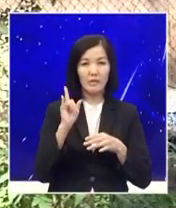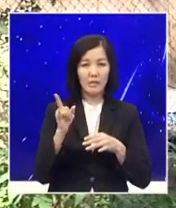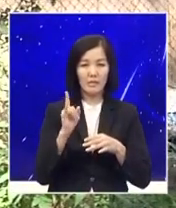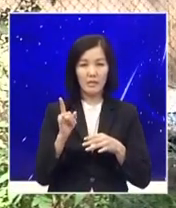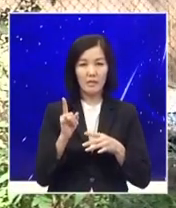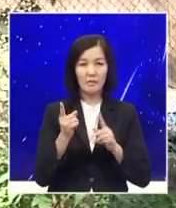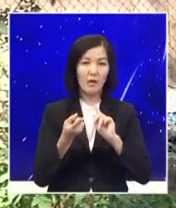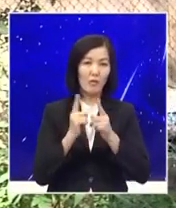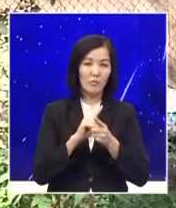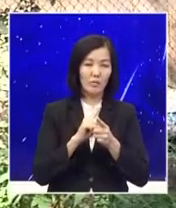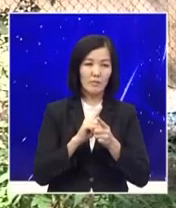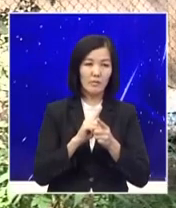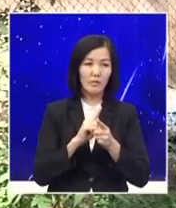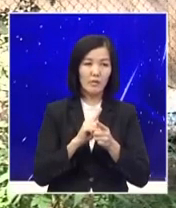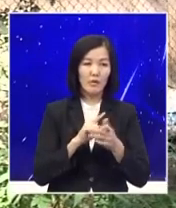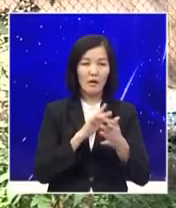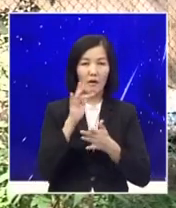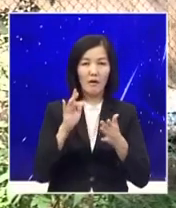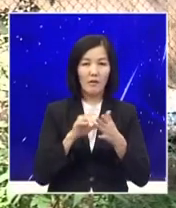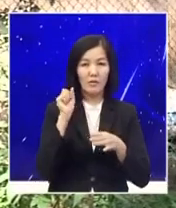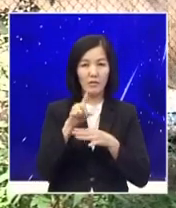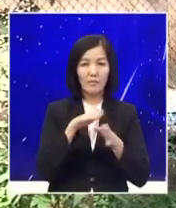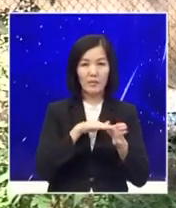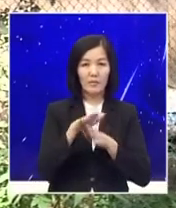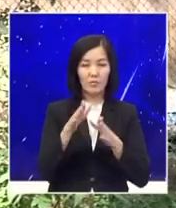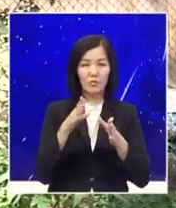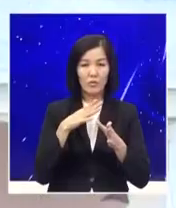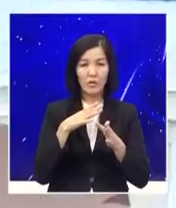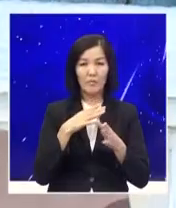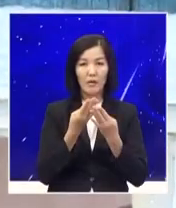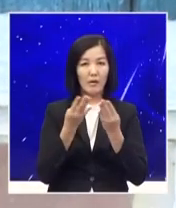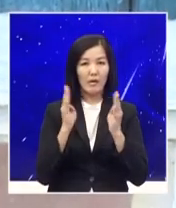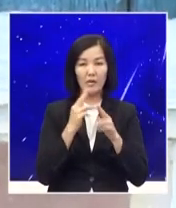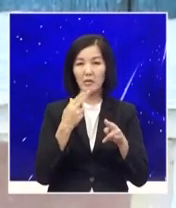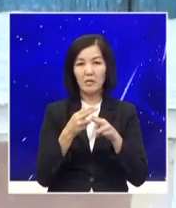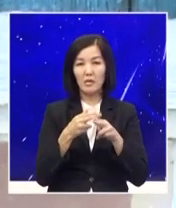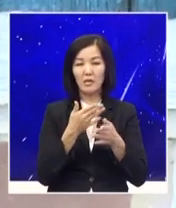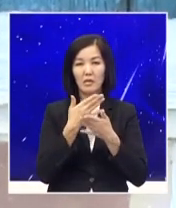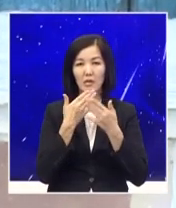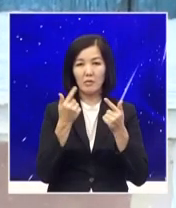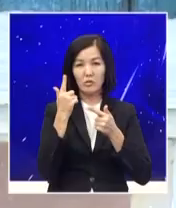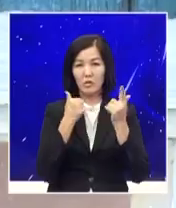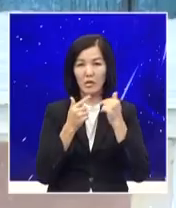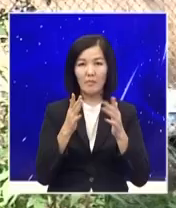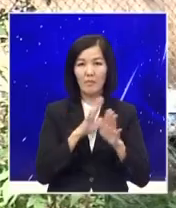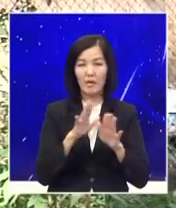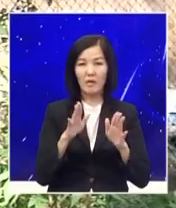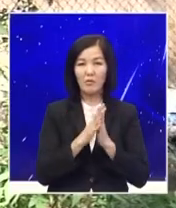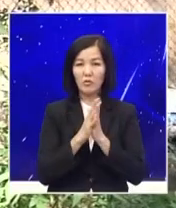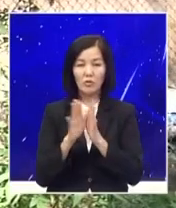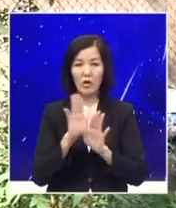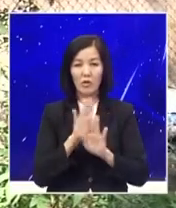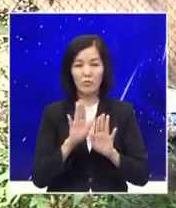отырады. Сөйтіп күнімізді көріп жатырмыз. Карантинге қарамай енді. Жыламай, анадан-мынадан сұрамай